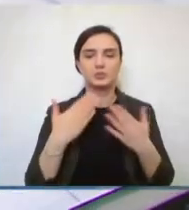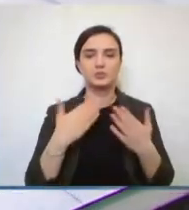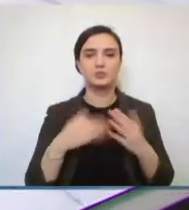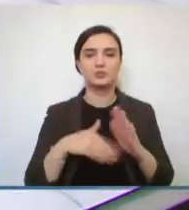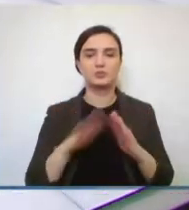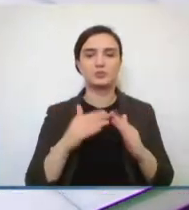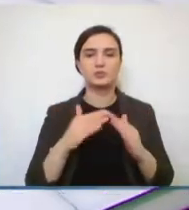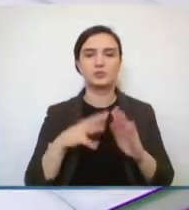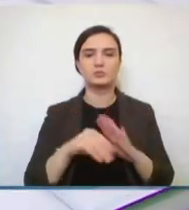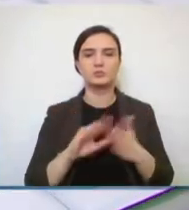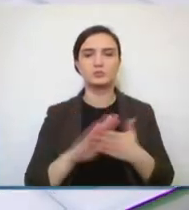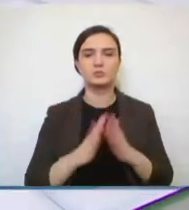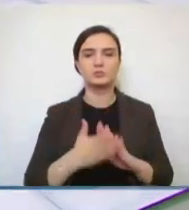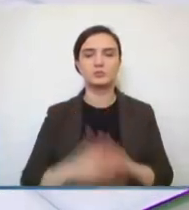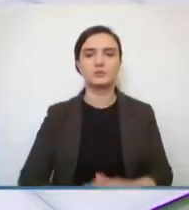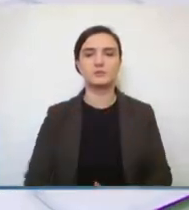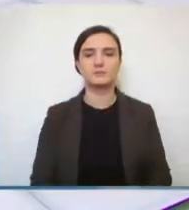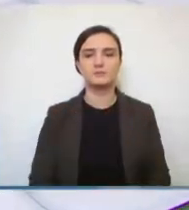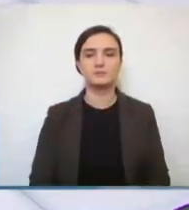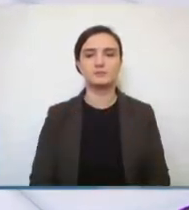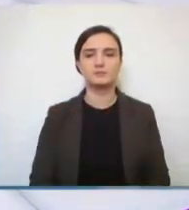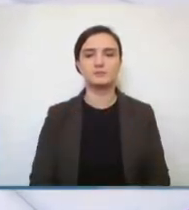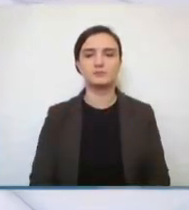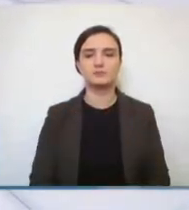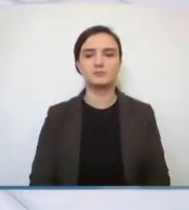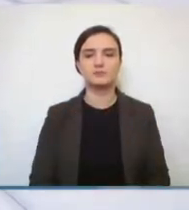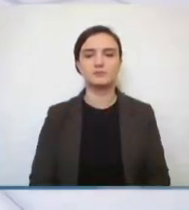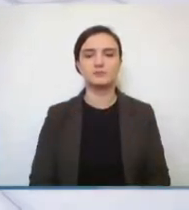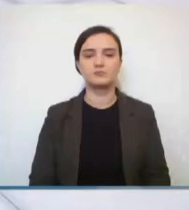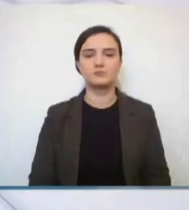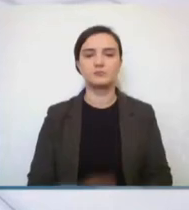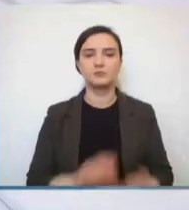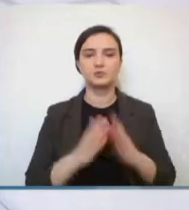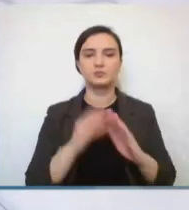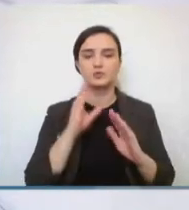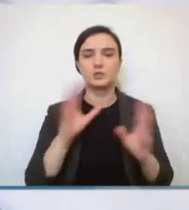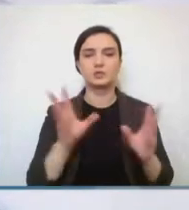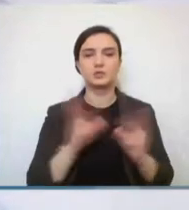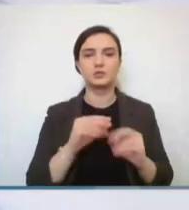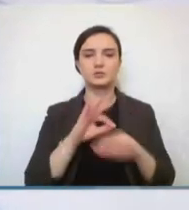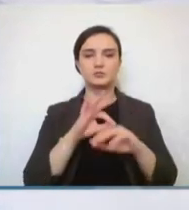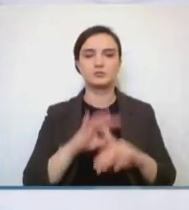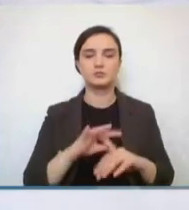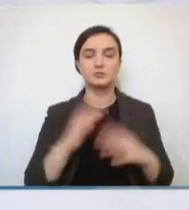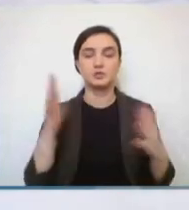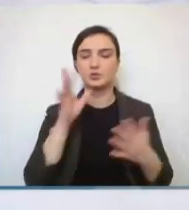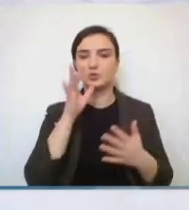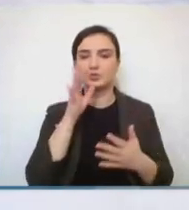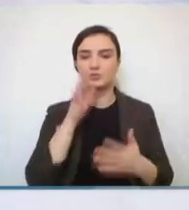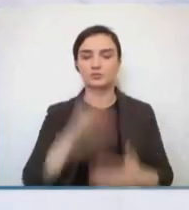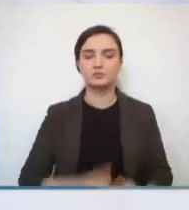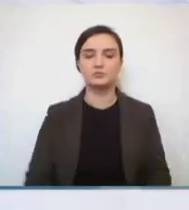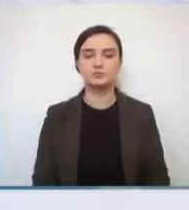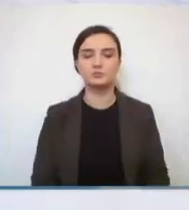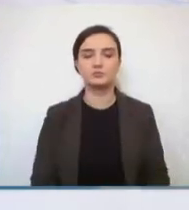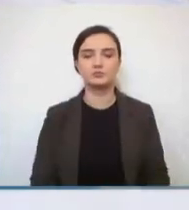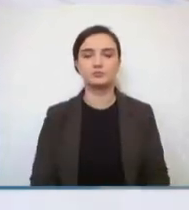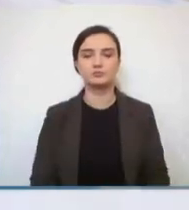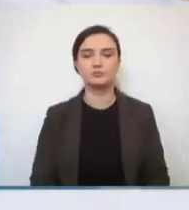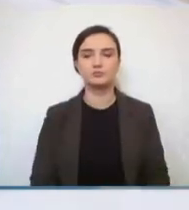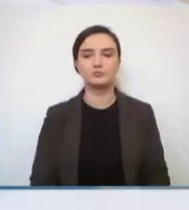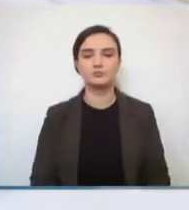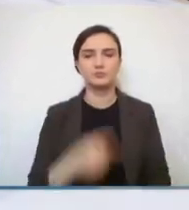პირობებში, იმ პირობებში, როდესაც უფრო დიდ დროს ატარებენ ისინი ერთად? მე ვფიქრობ, ბავშვები კი არ